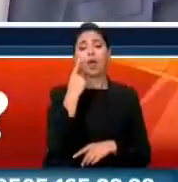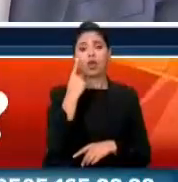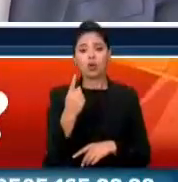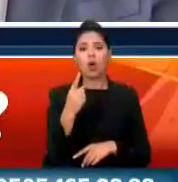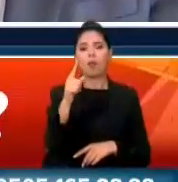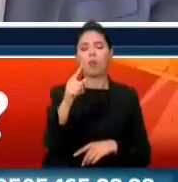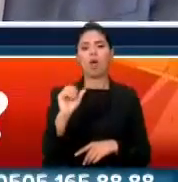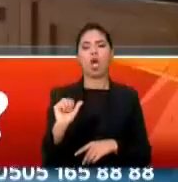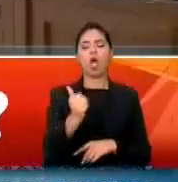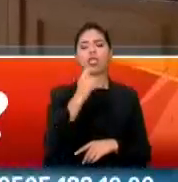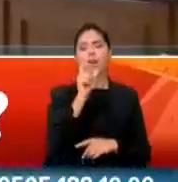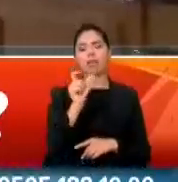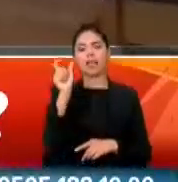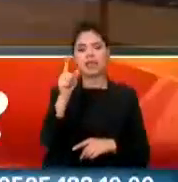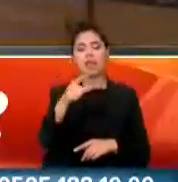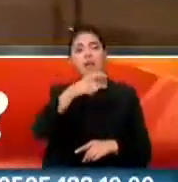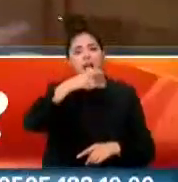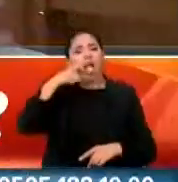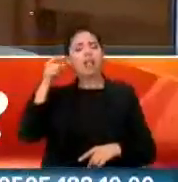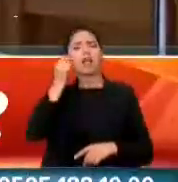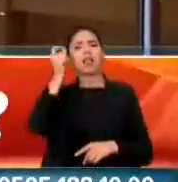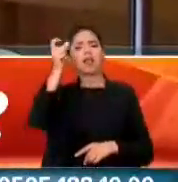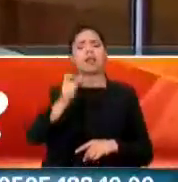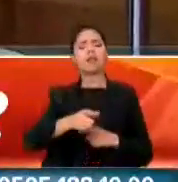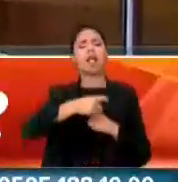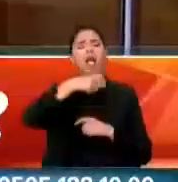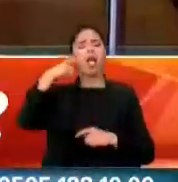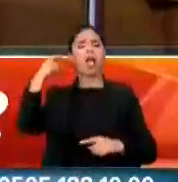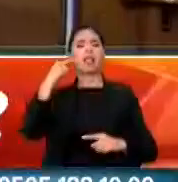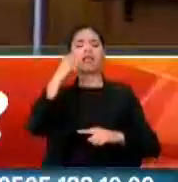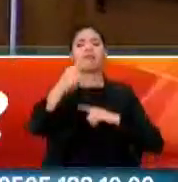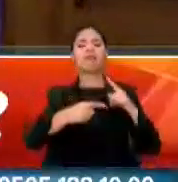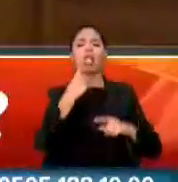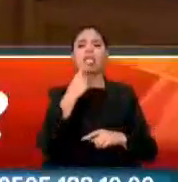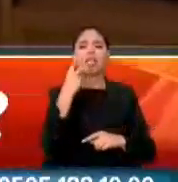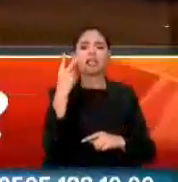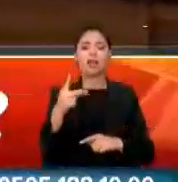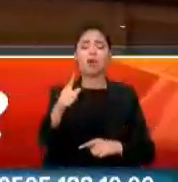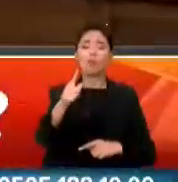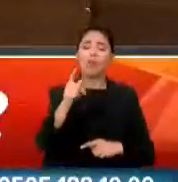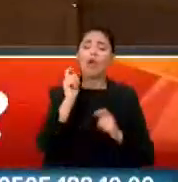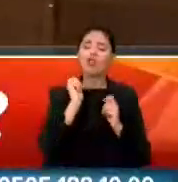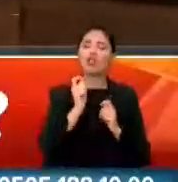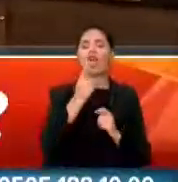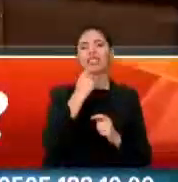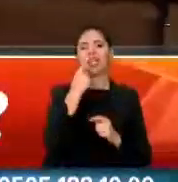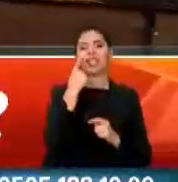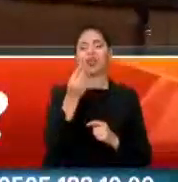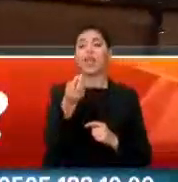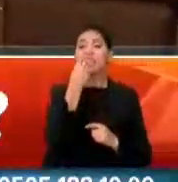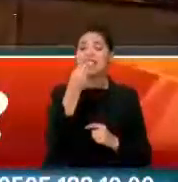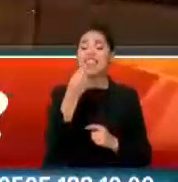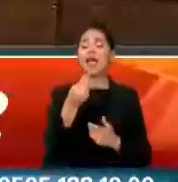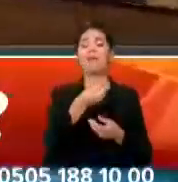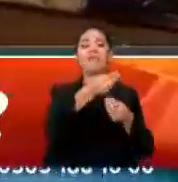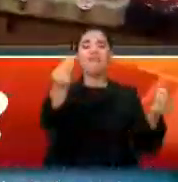bir kelime. 10 demektir. Kökleri insanlık tarihine kadar uzanan bir tatlı. Yapması zahmetli mi zahmetli, yemesi yedirmesi